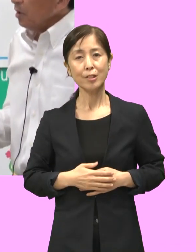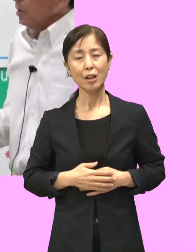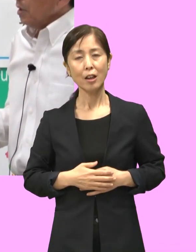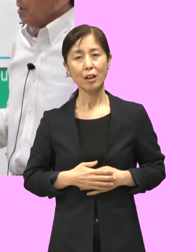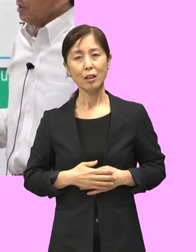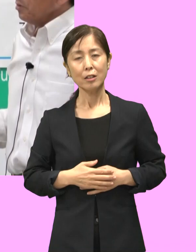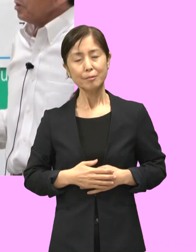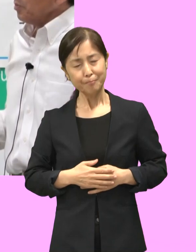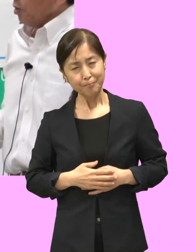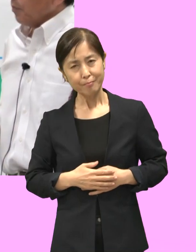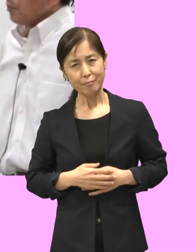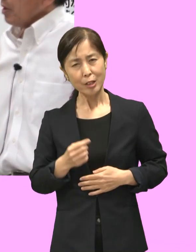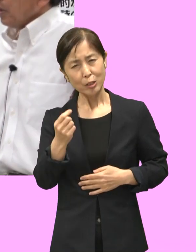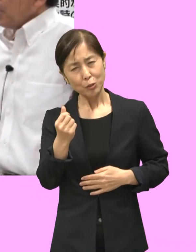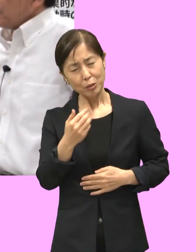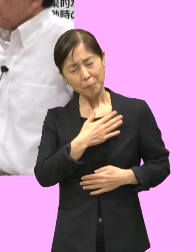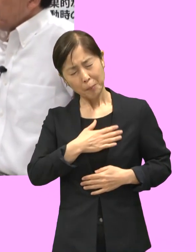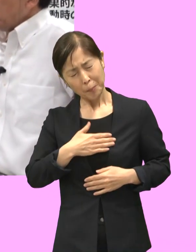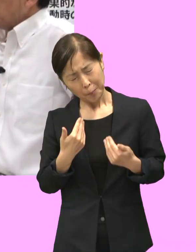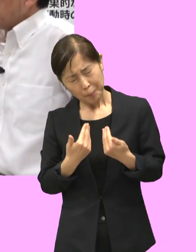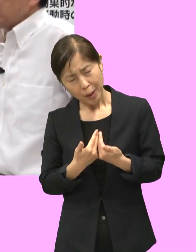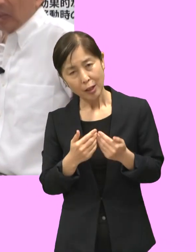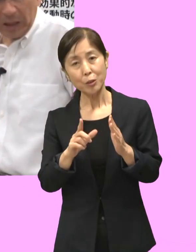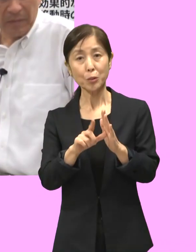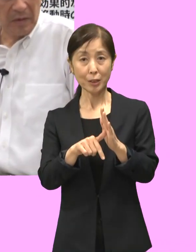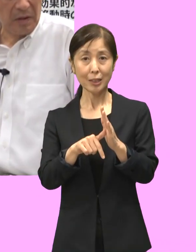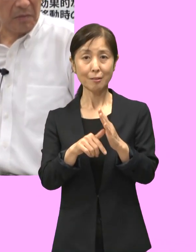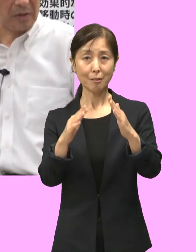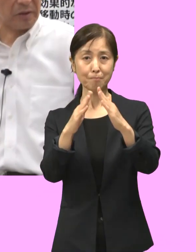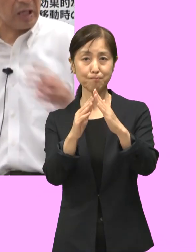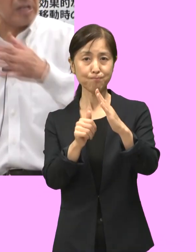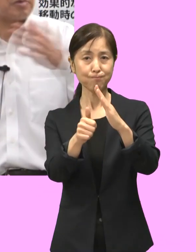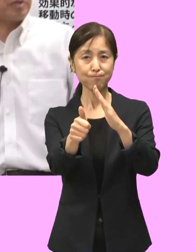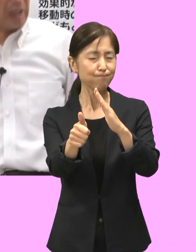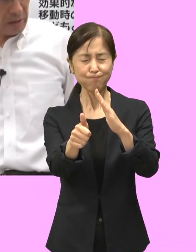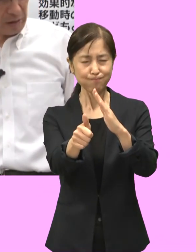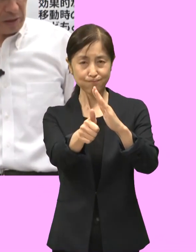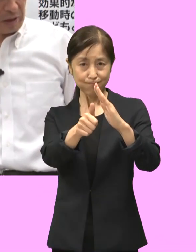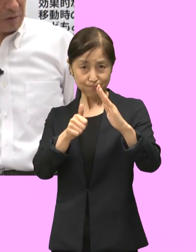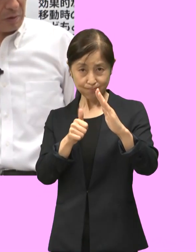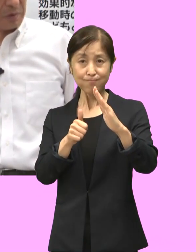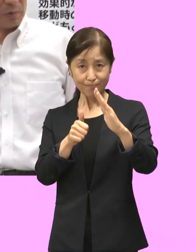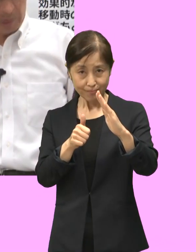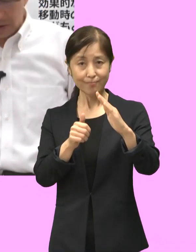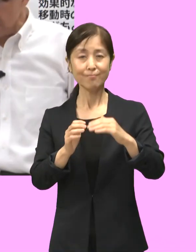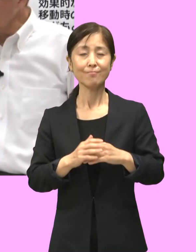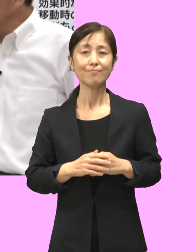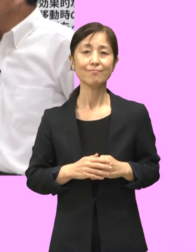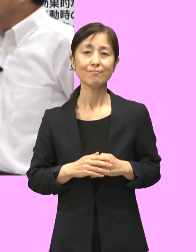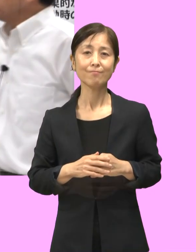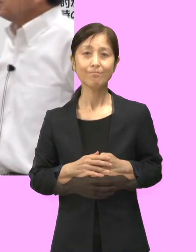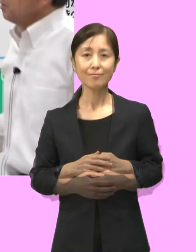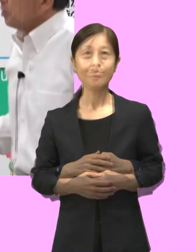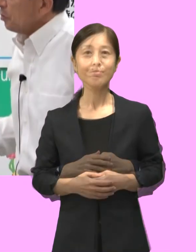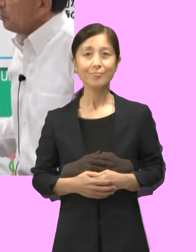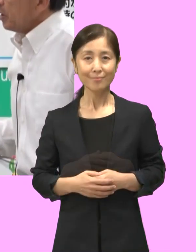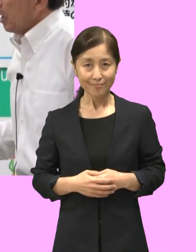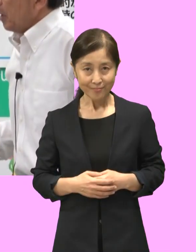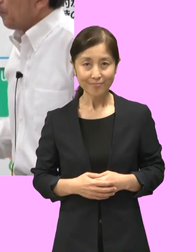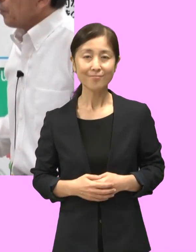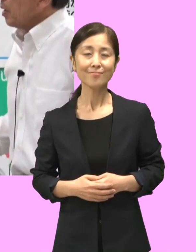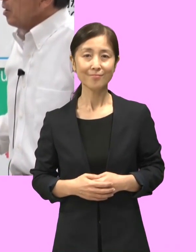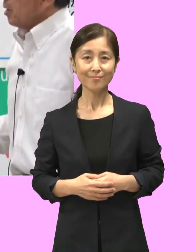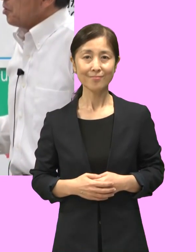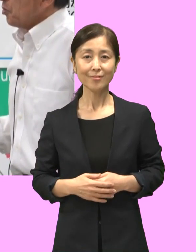して、少しでも体調に異変を感じたらまずは外出を控えていただきたいというふうに思います。でその上